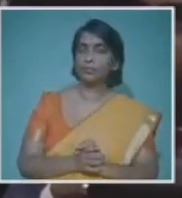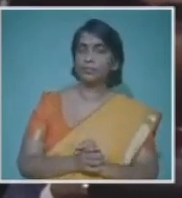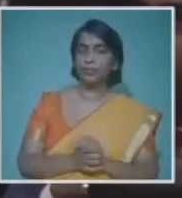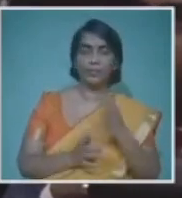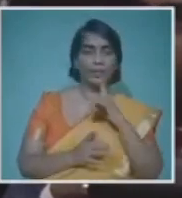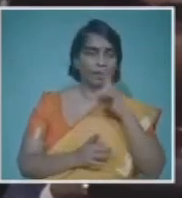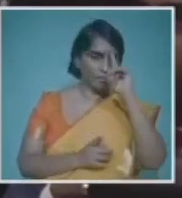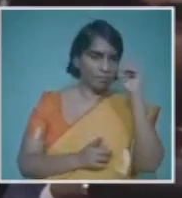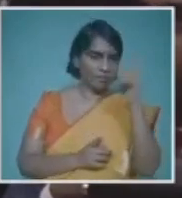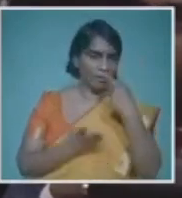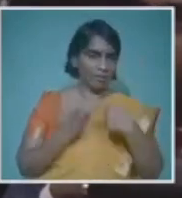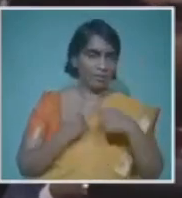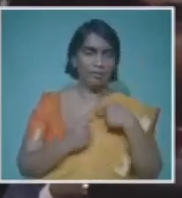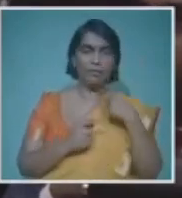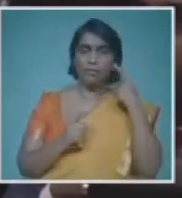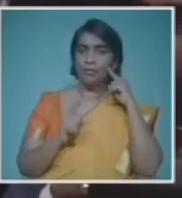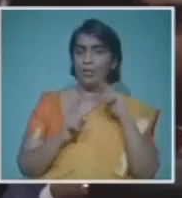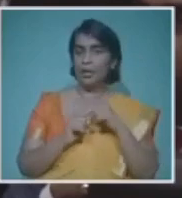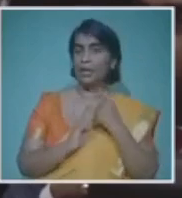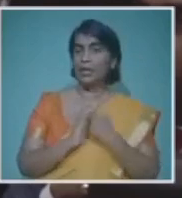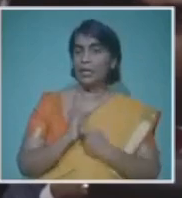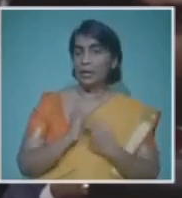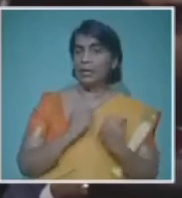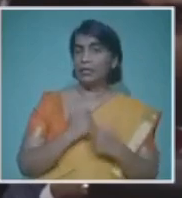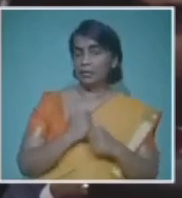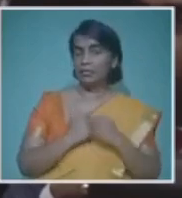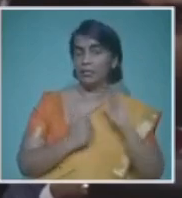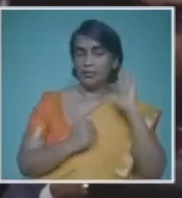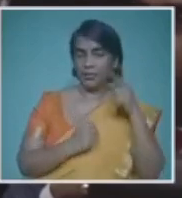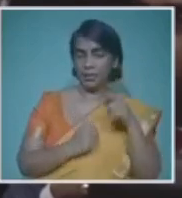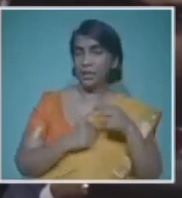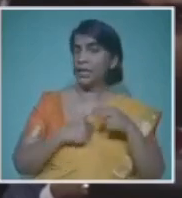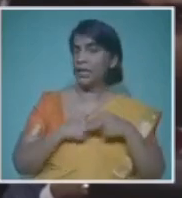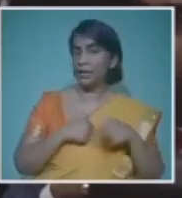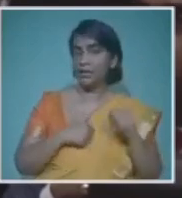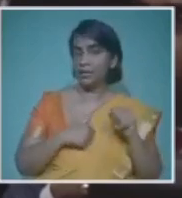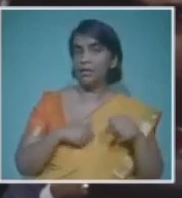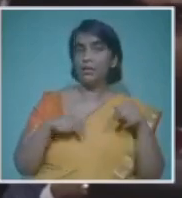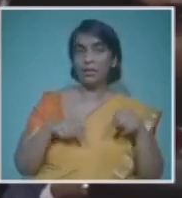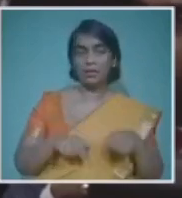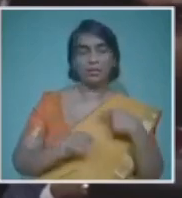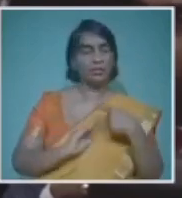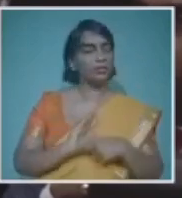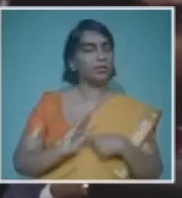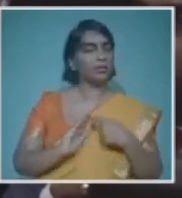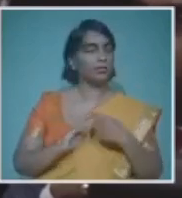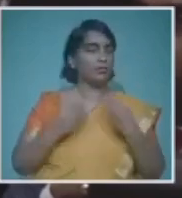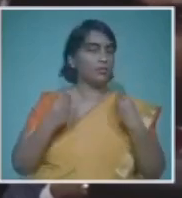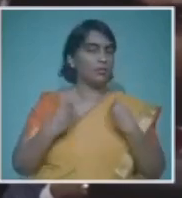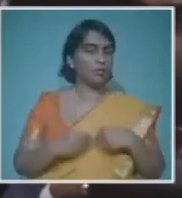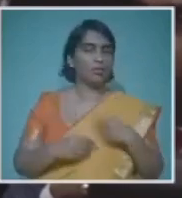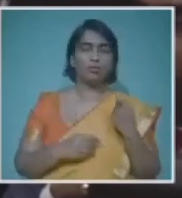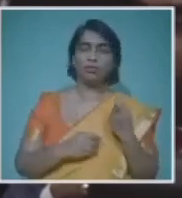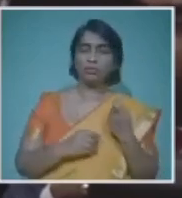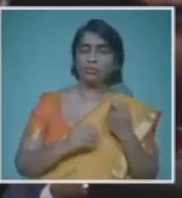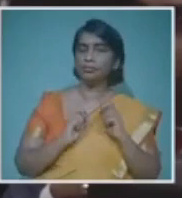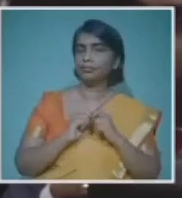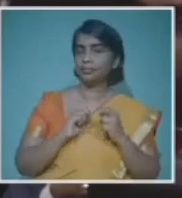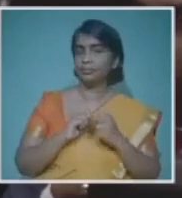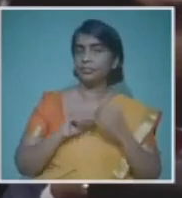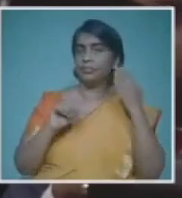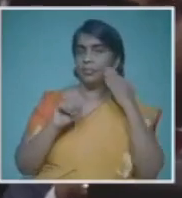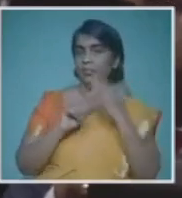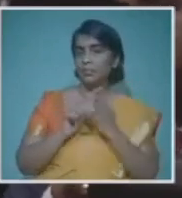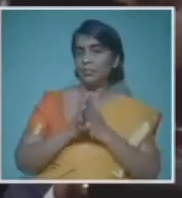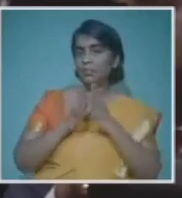මත්ද්‍රව්‍ය පිළිබඳව නීති සම්පාදනය විශේෂයි. හේතුව අද රට වැටිලා තිබෙන ආර්ථික අගාධය පිළිබඳව